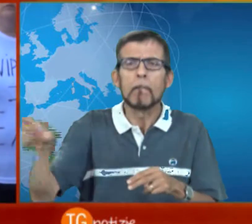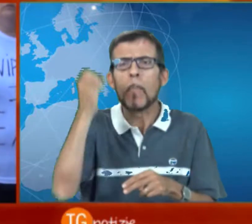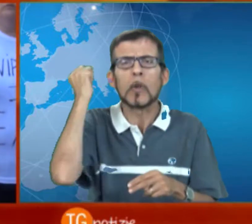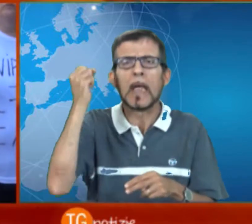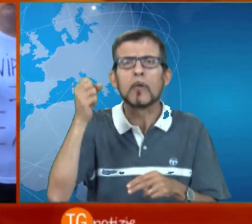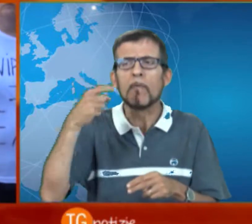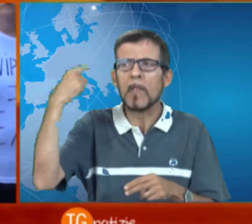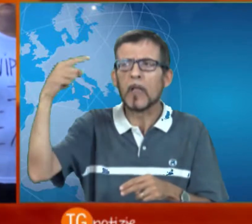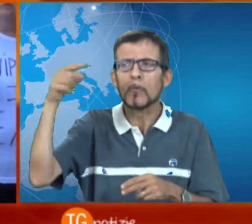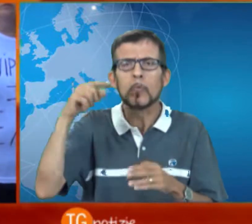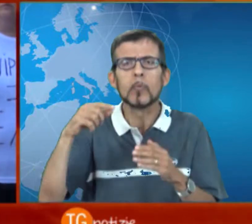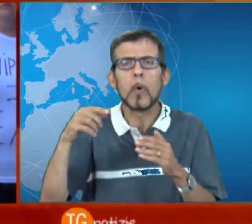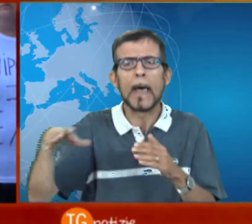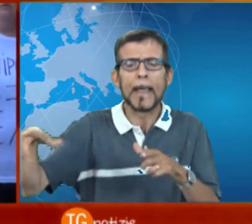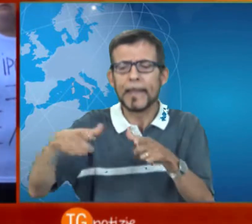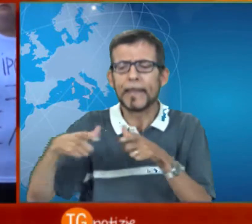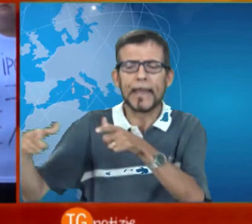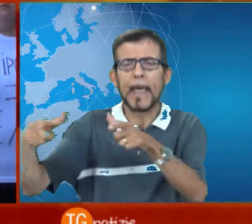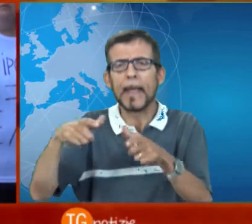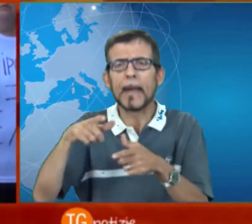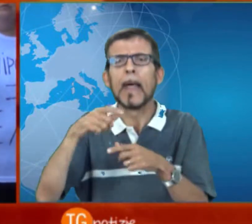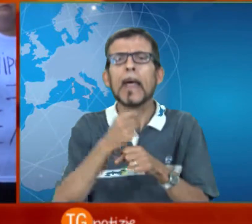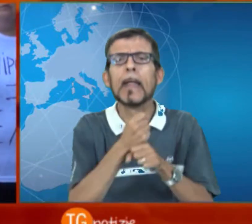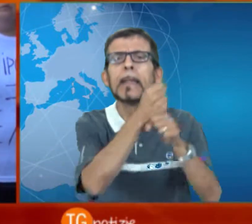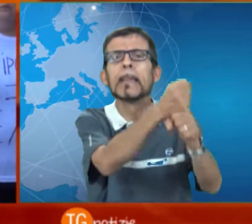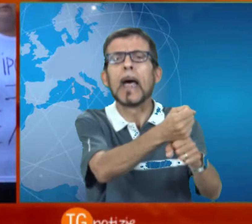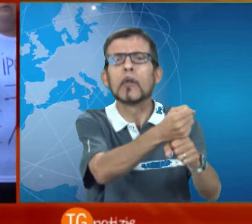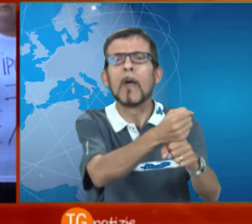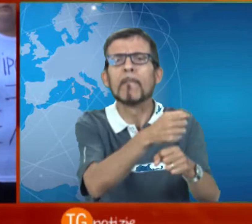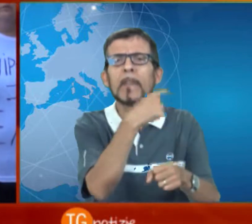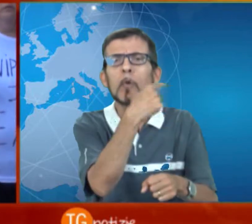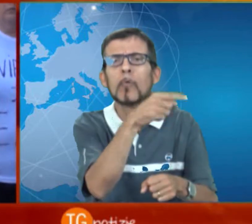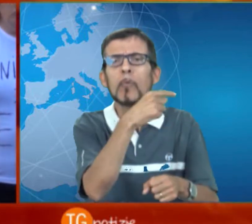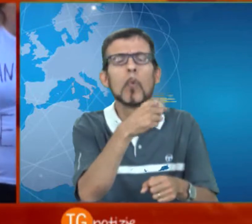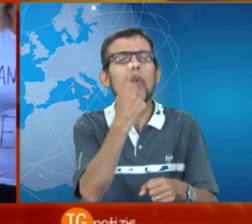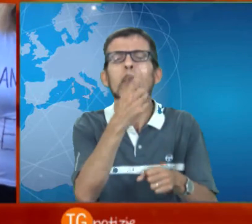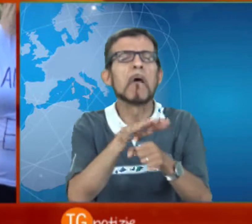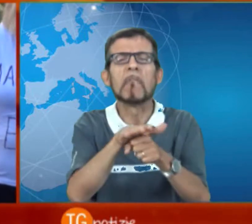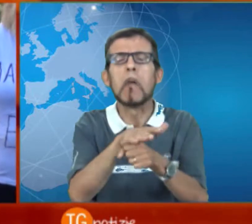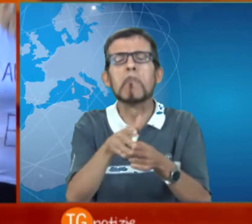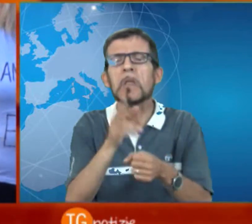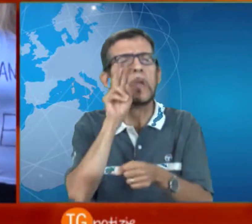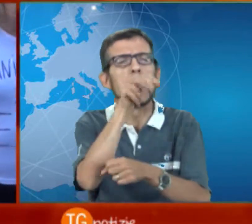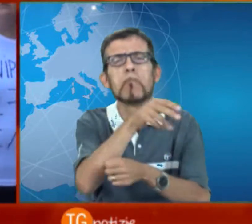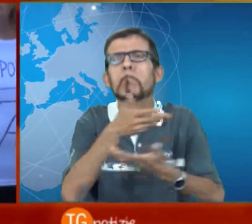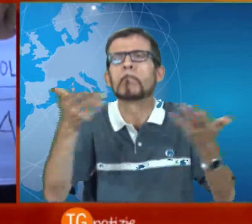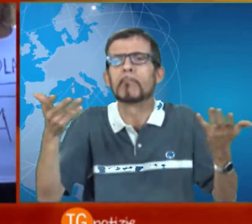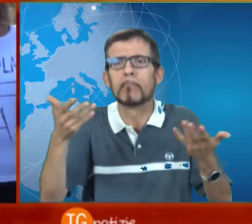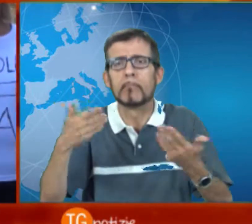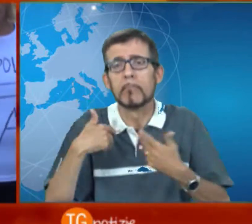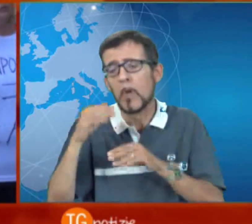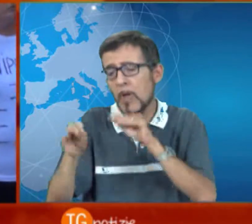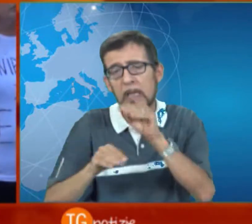sua terra e dato in affido a una famiglia. Io chiedo, voglio che tutto